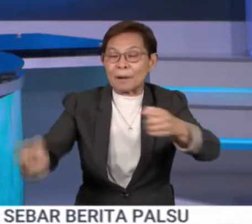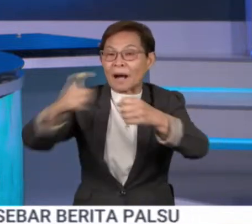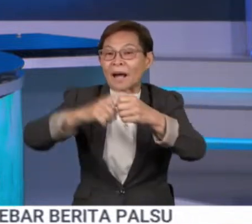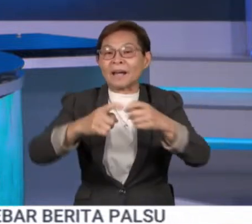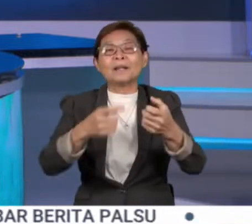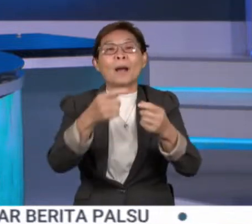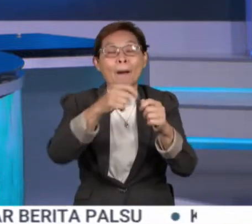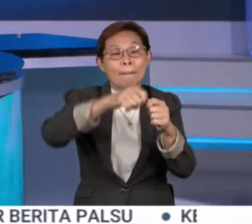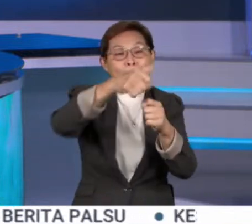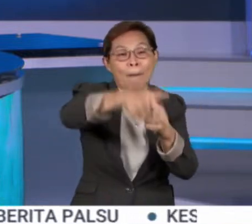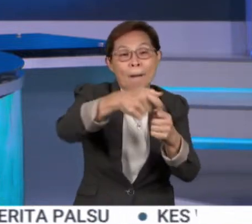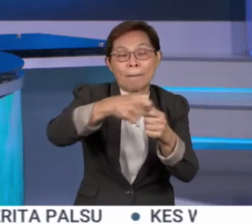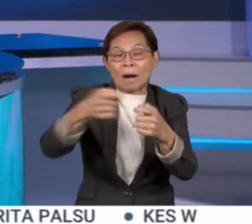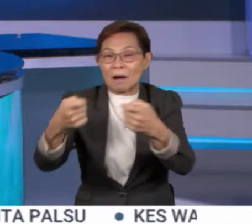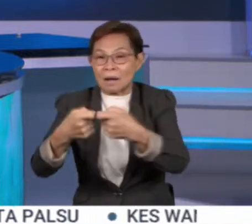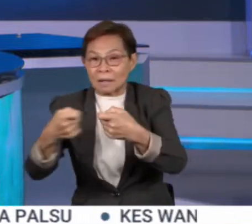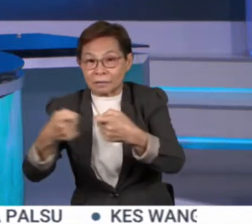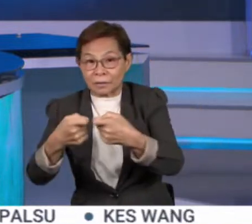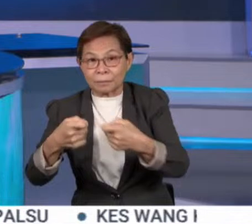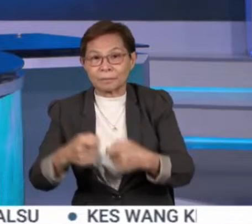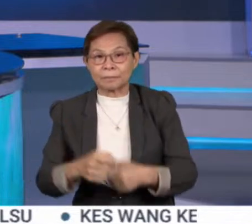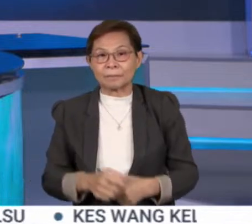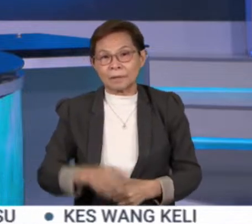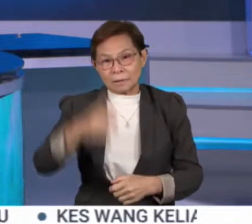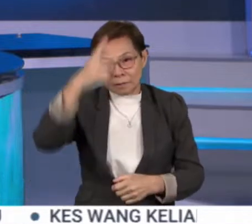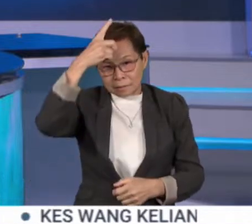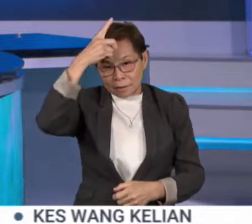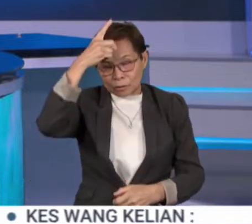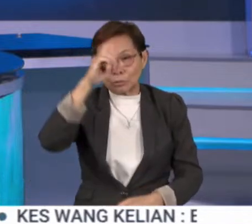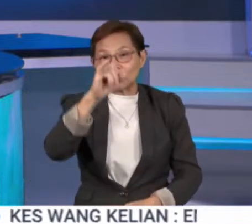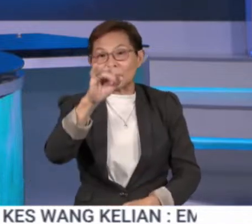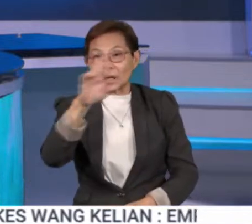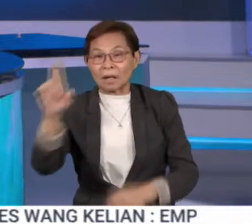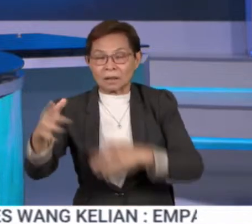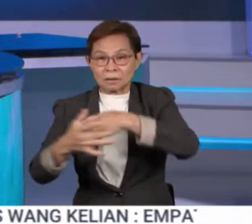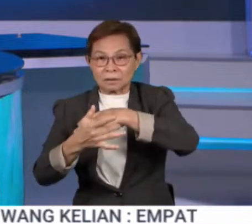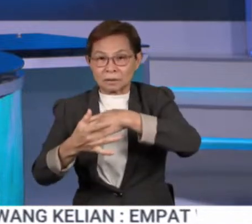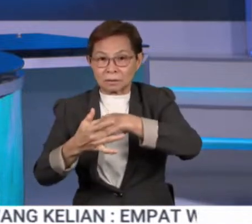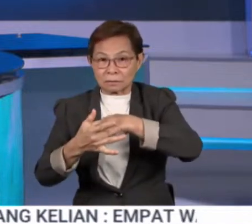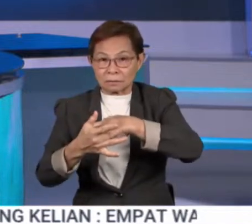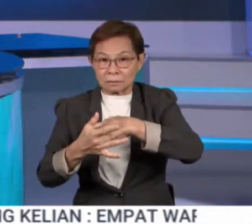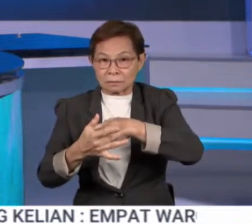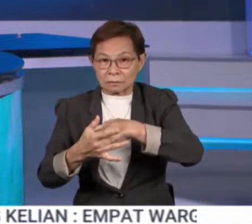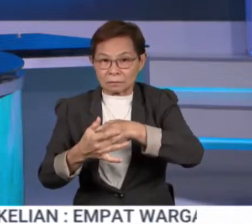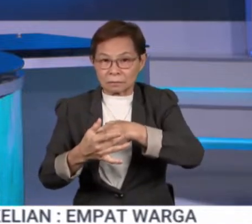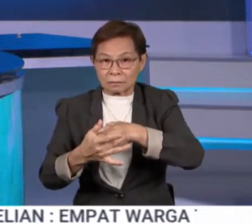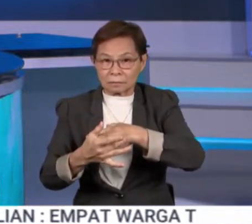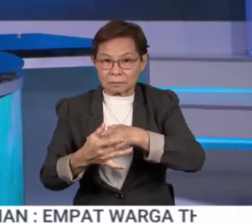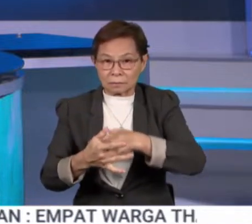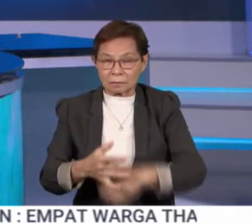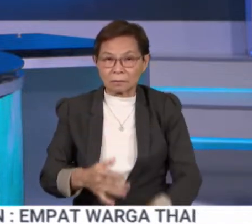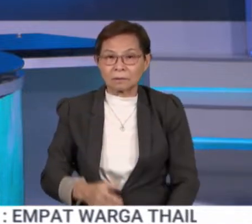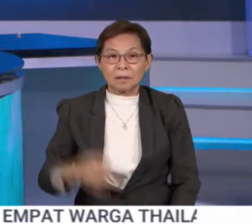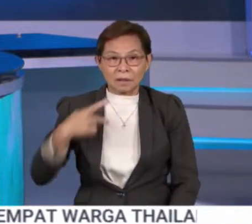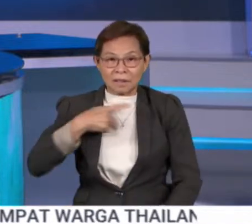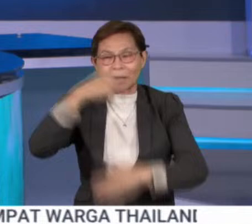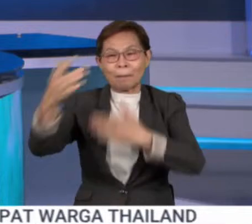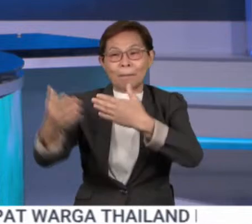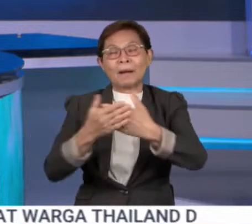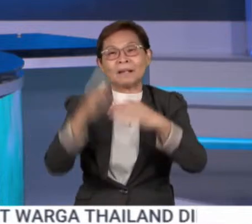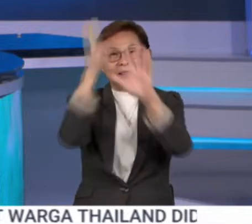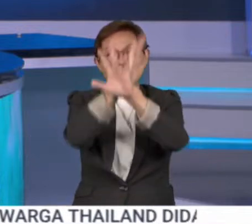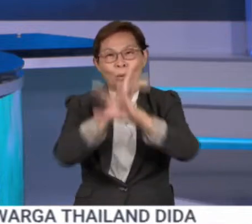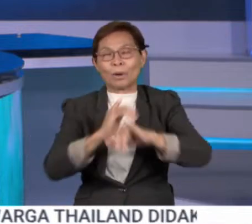Tenaga Yang Berbahagia Datuk Insinyur Teknologi Abdul Razif bin Daud. Kita akan kembali ke